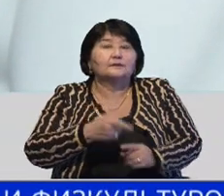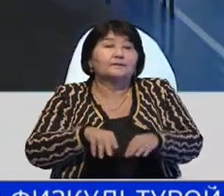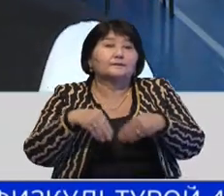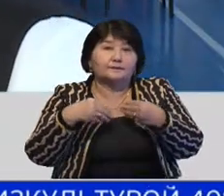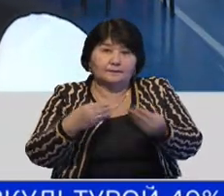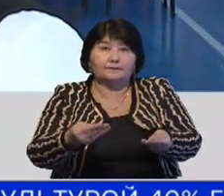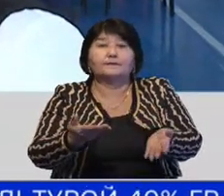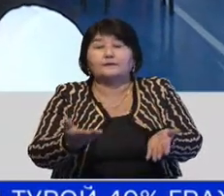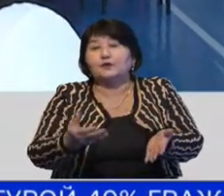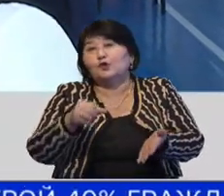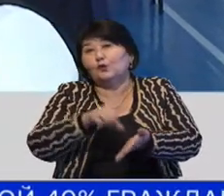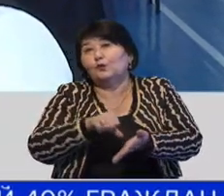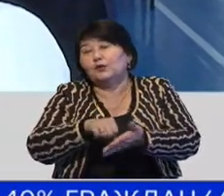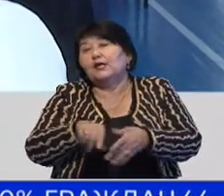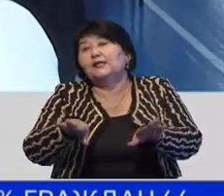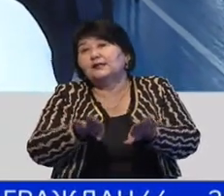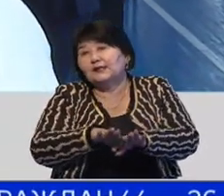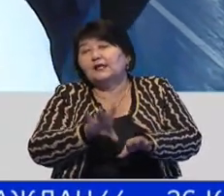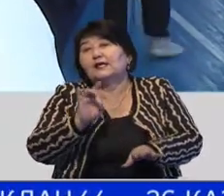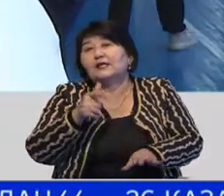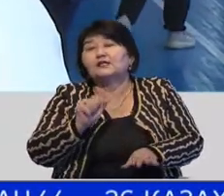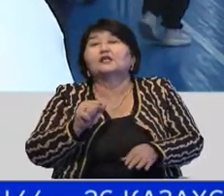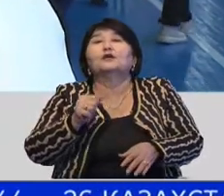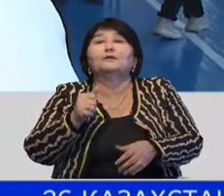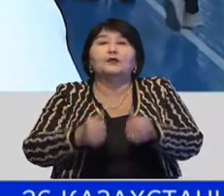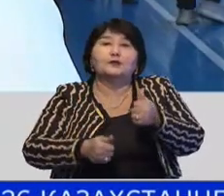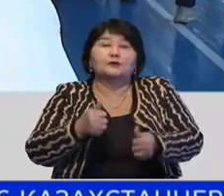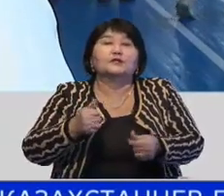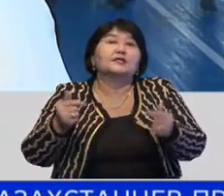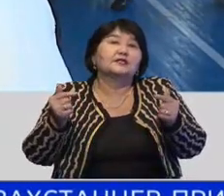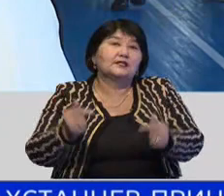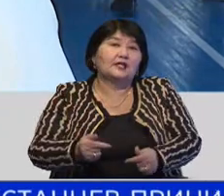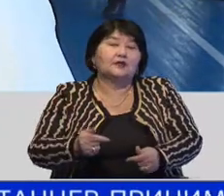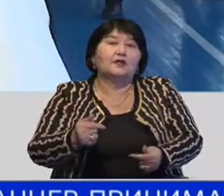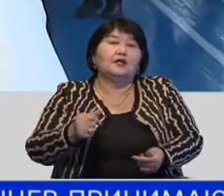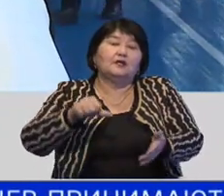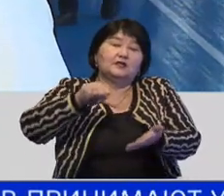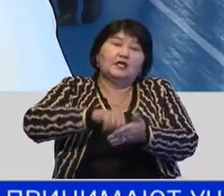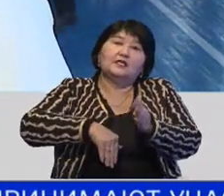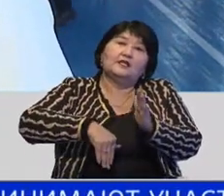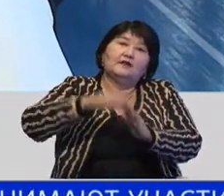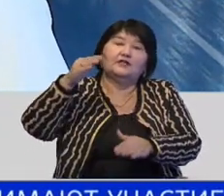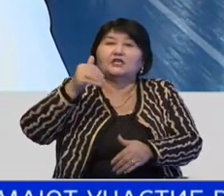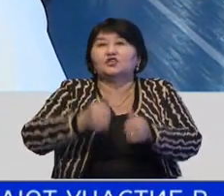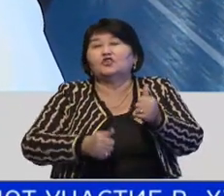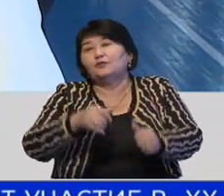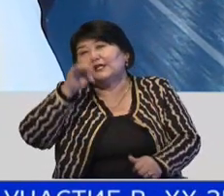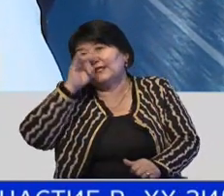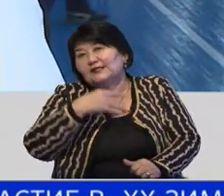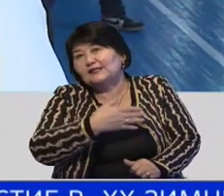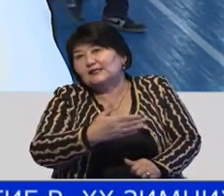дает участвовать на таких рейтинговых турнирах, соответственно, стоять выше на чемпионатах